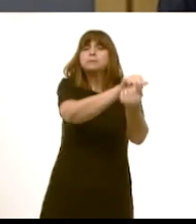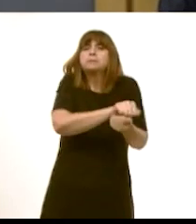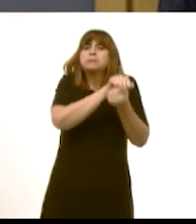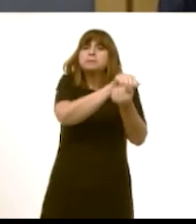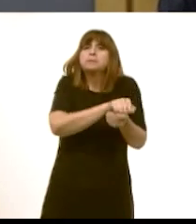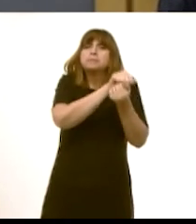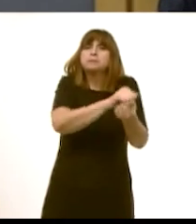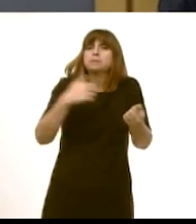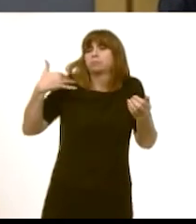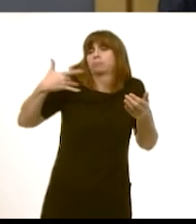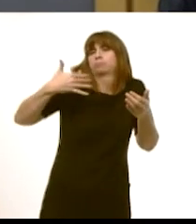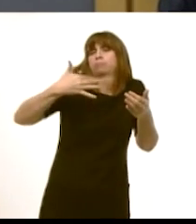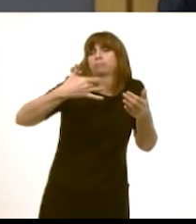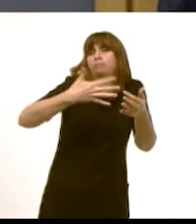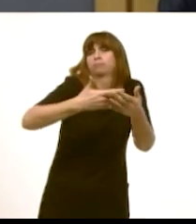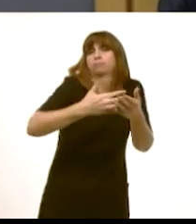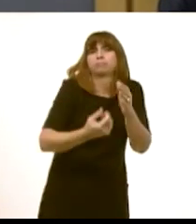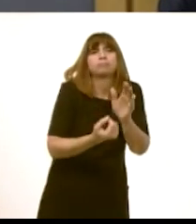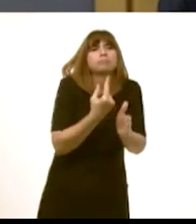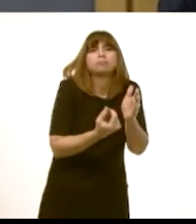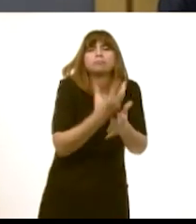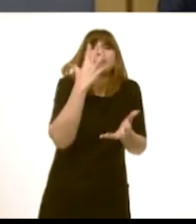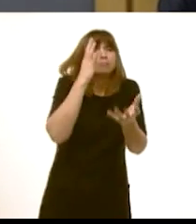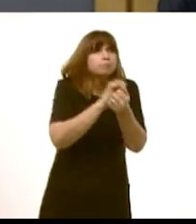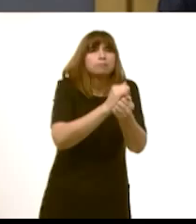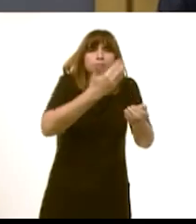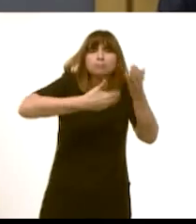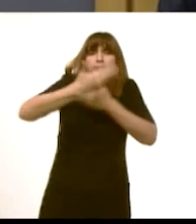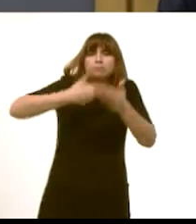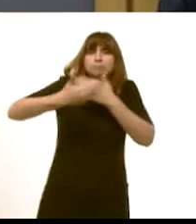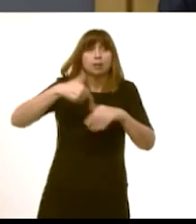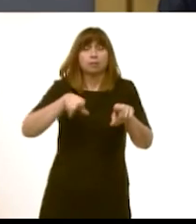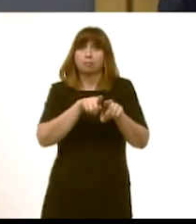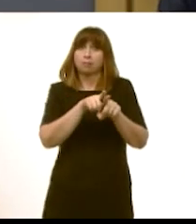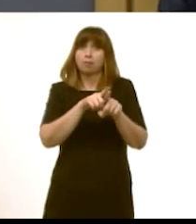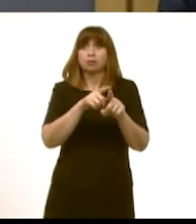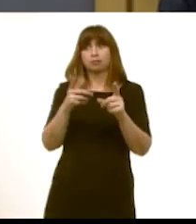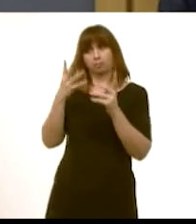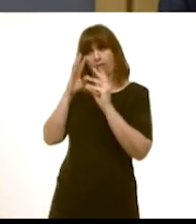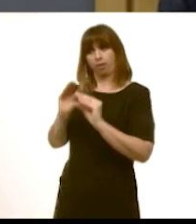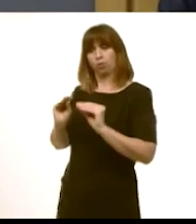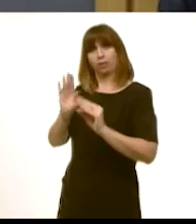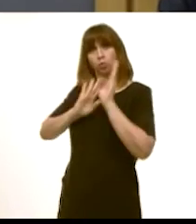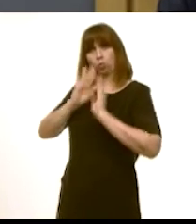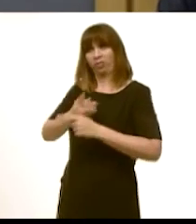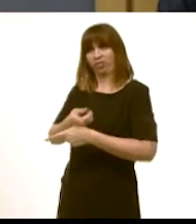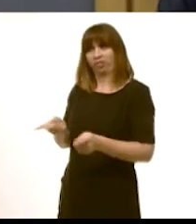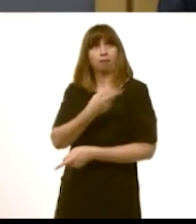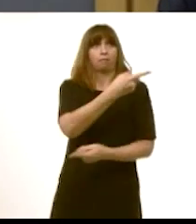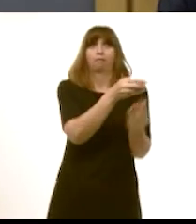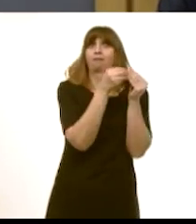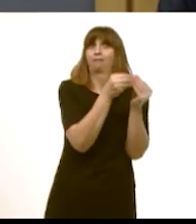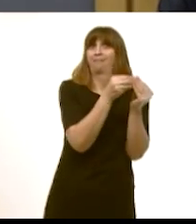hefyd yn bwysig fel adnodd ar gyfer addysg yn pobl ifanc ni. Ac fe welon ni ddoi, un o ddarnau